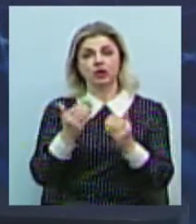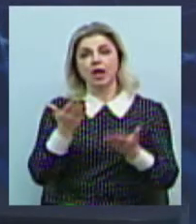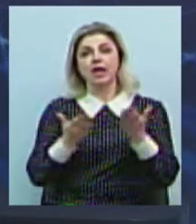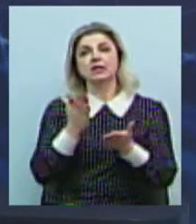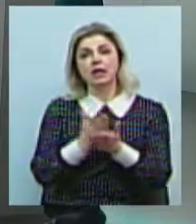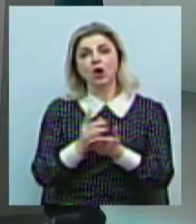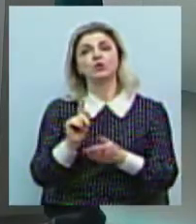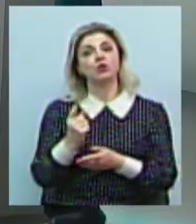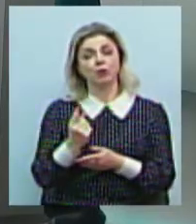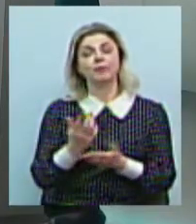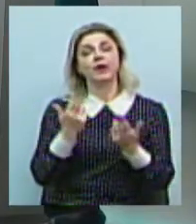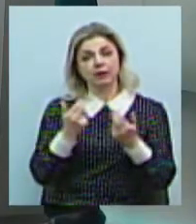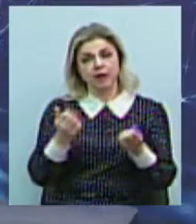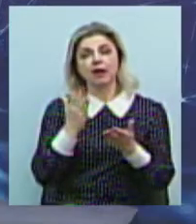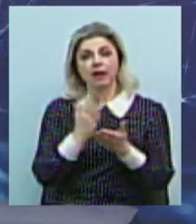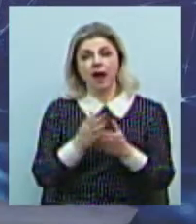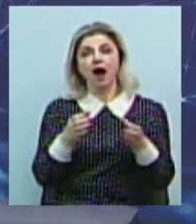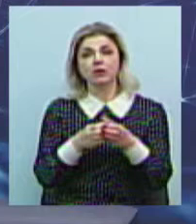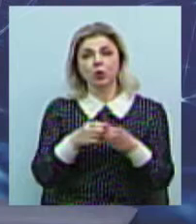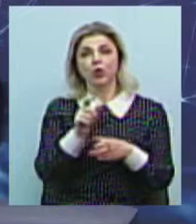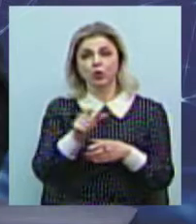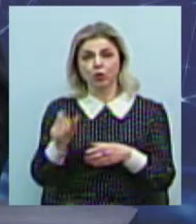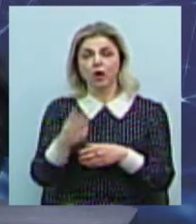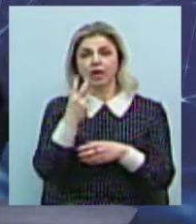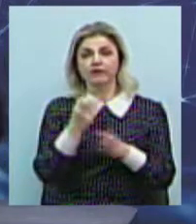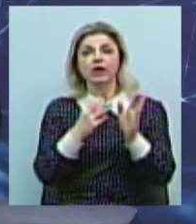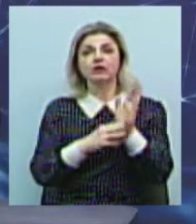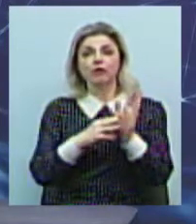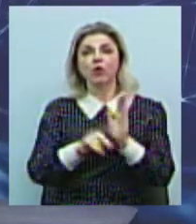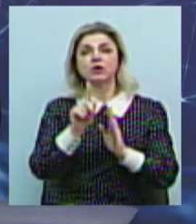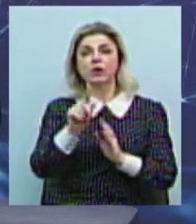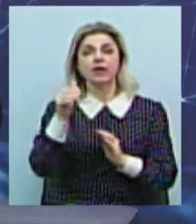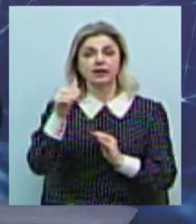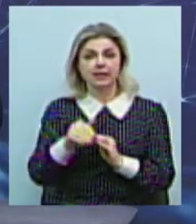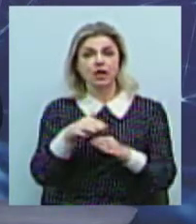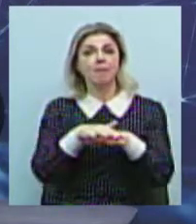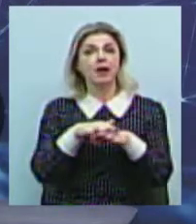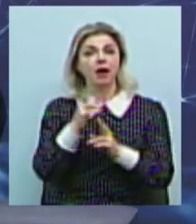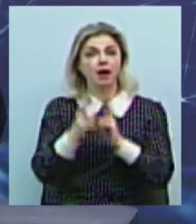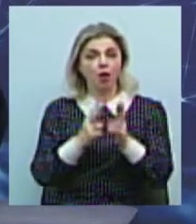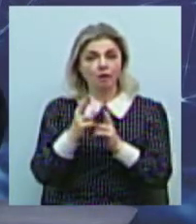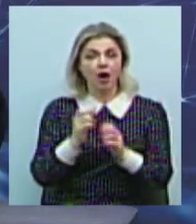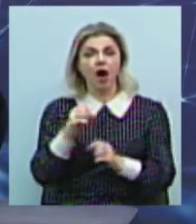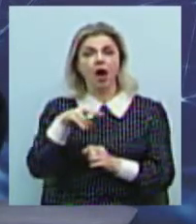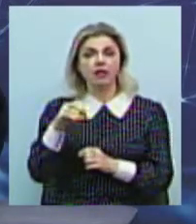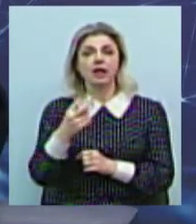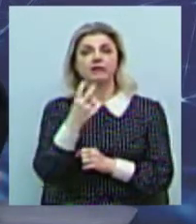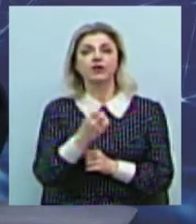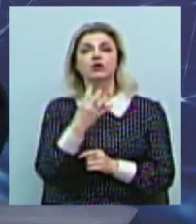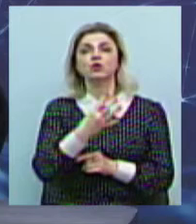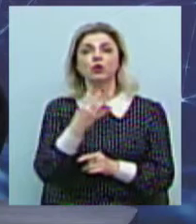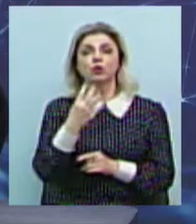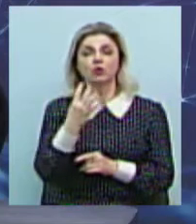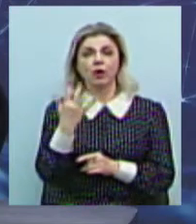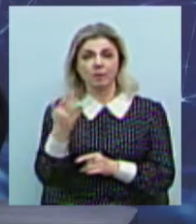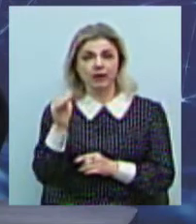то чому? Так, є категорії осіб. Як я вже сказав, у нас 281 тисяча перераховано, але тільки